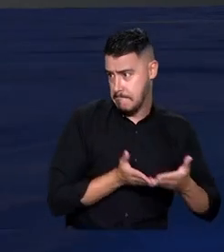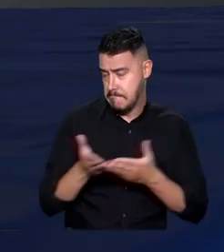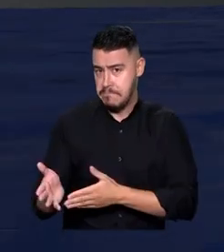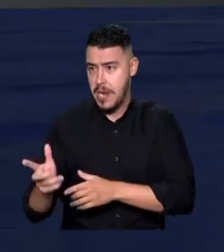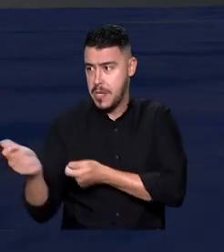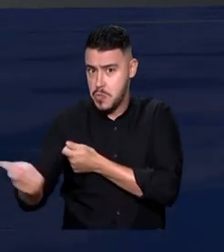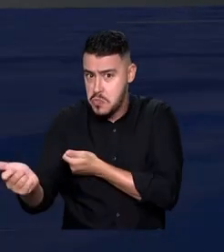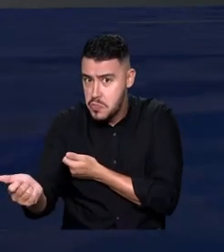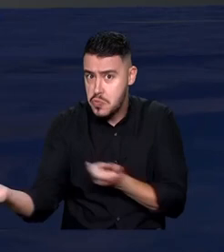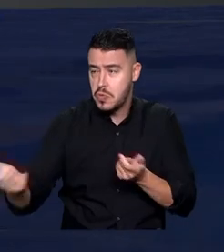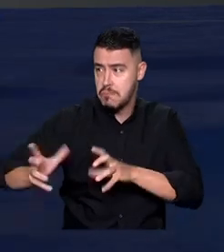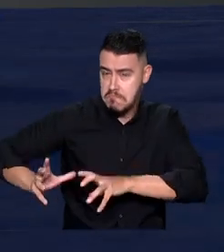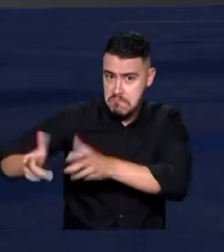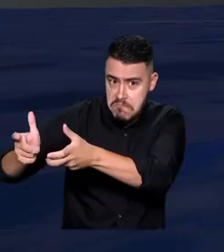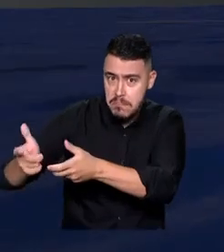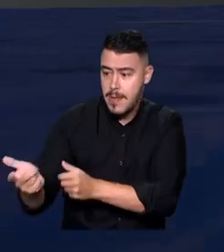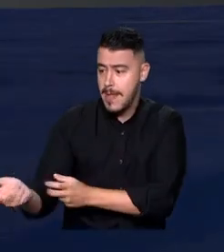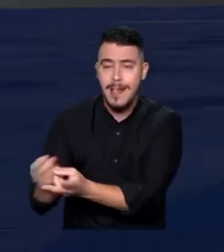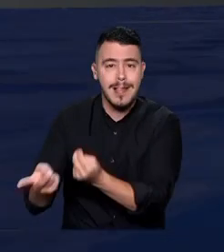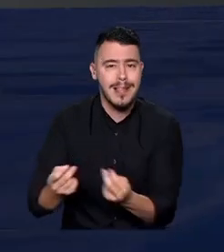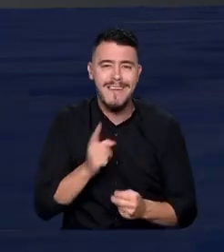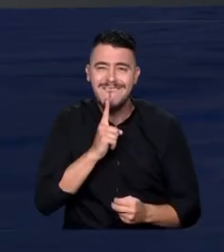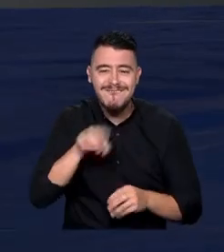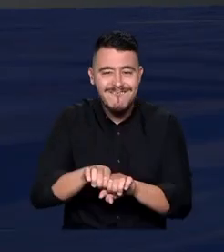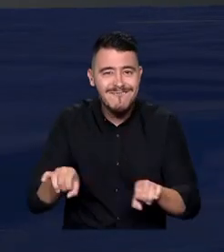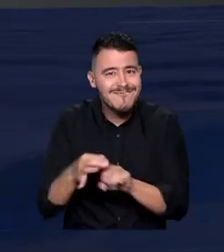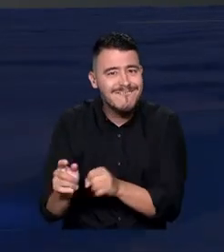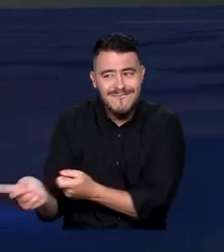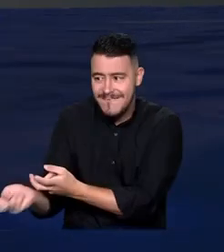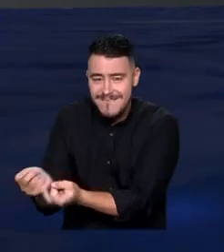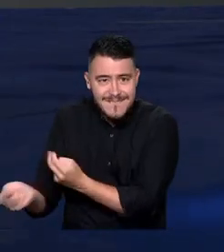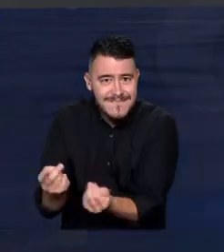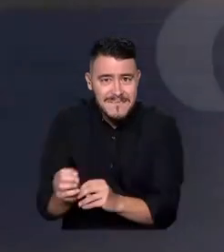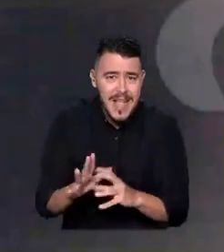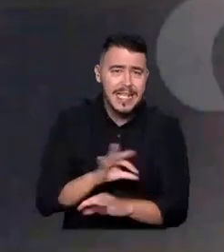Και μετά γίνεται και σύσκεψη πάνω στη Θαλαμικό για το πώς όλα αυτά θα γίνει η προσπάθεια να αποσιωπηθούν.